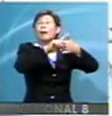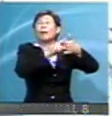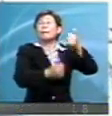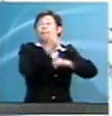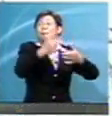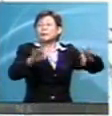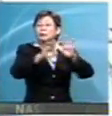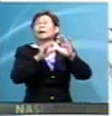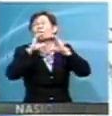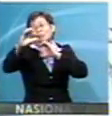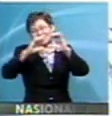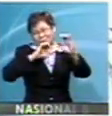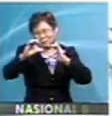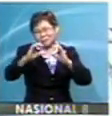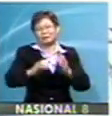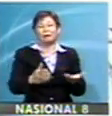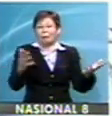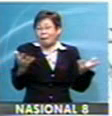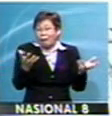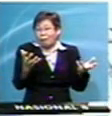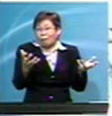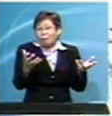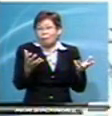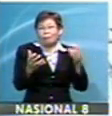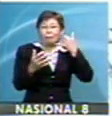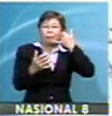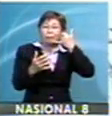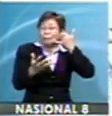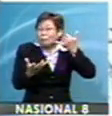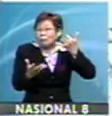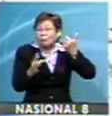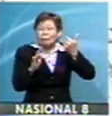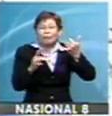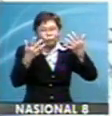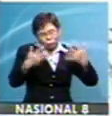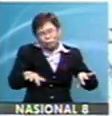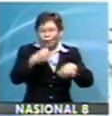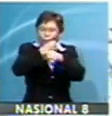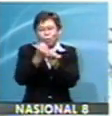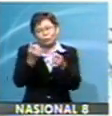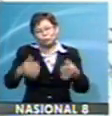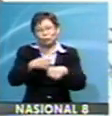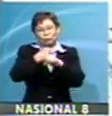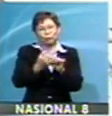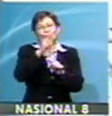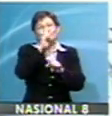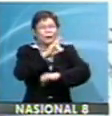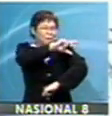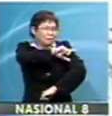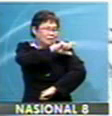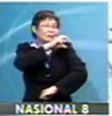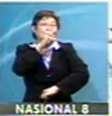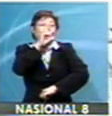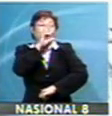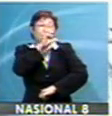Bagaimana aplikasi-aplikasi mobile mudah alih sudah pun dihasilkan termasuk oleh R cron termasuk